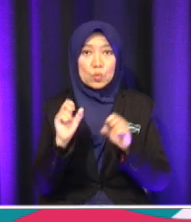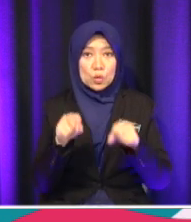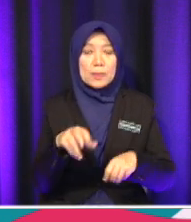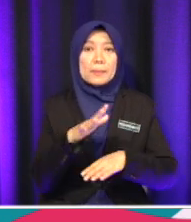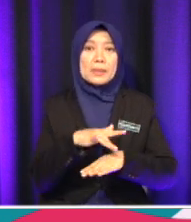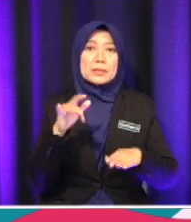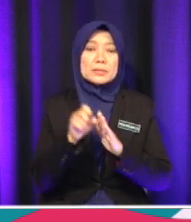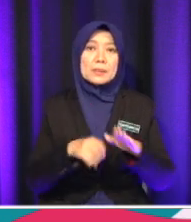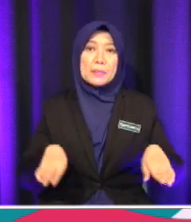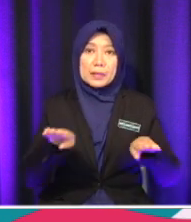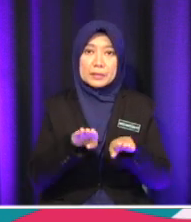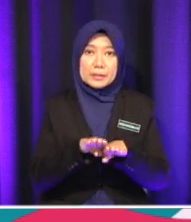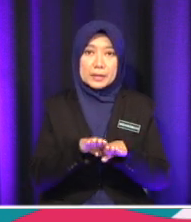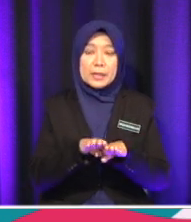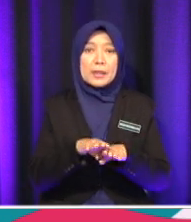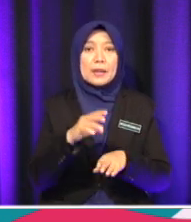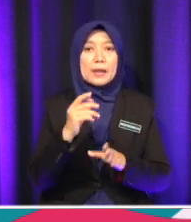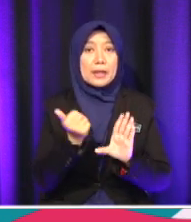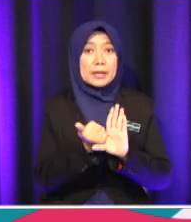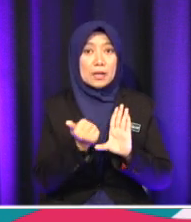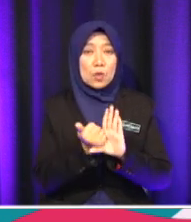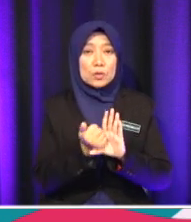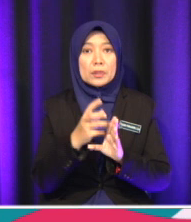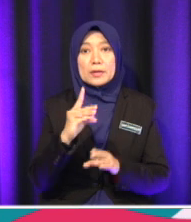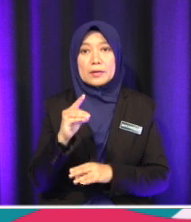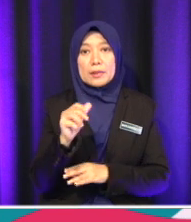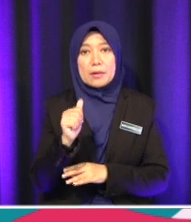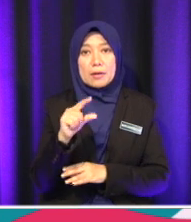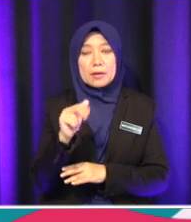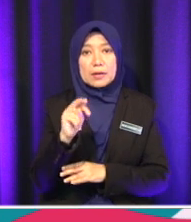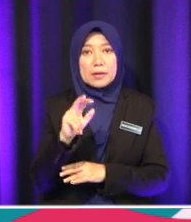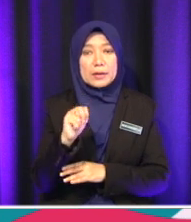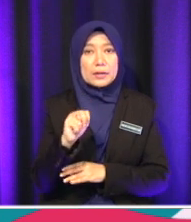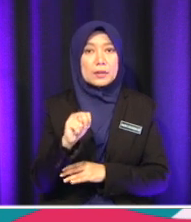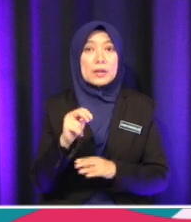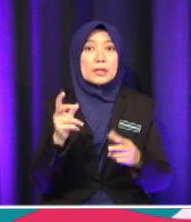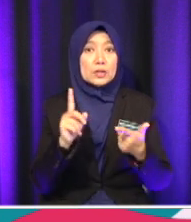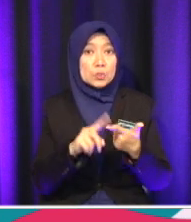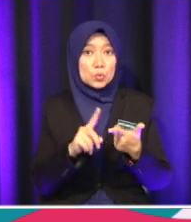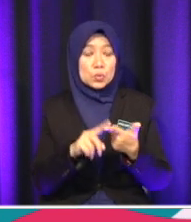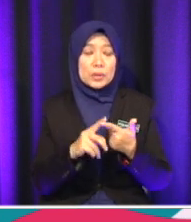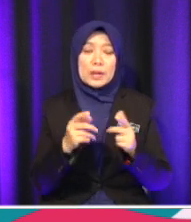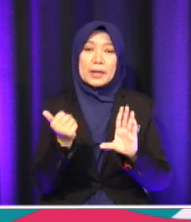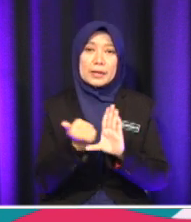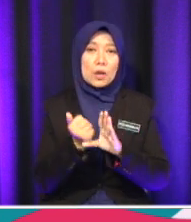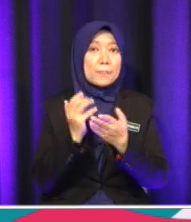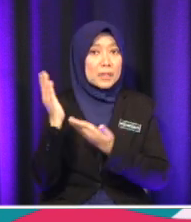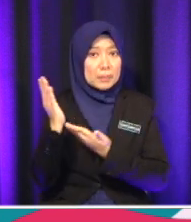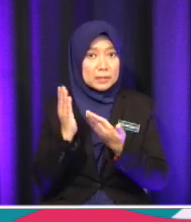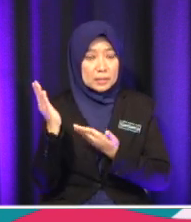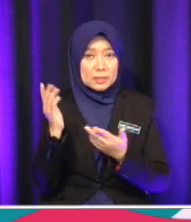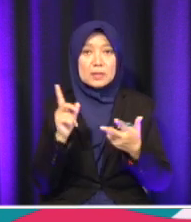dia sebagai account dagangan dan yang kedua ialah account perhematan dan yang ketiga ialah